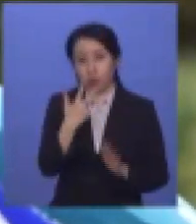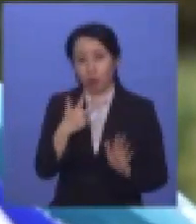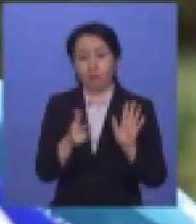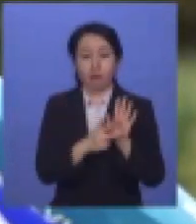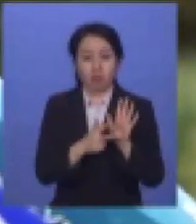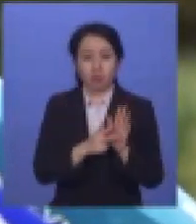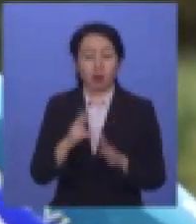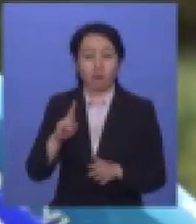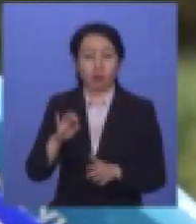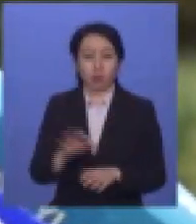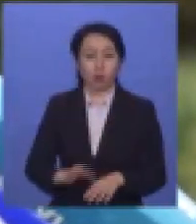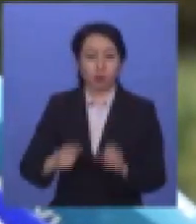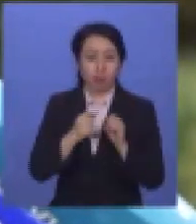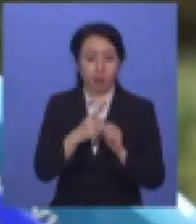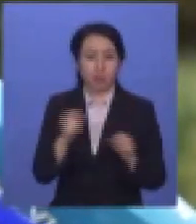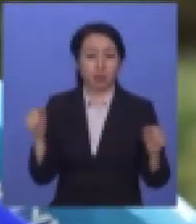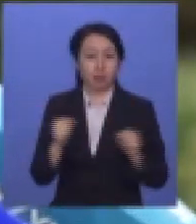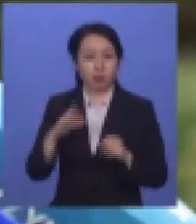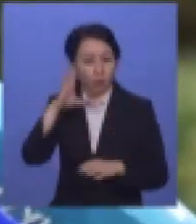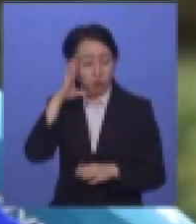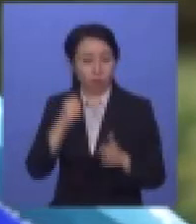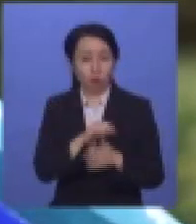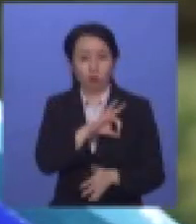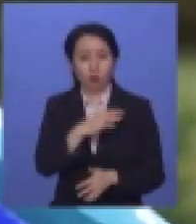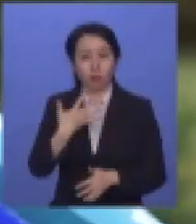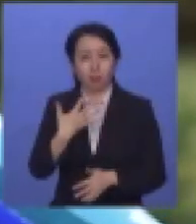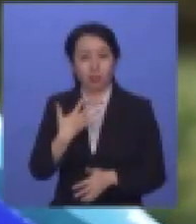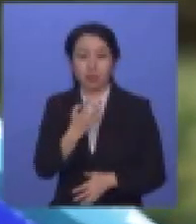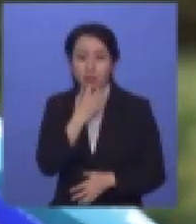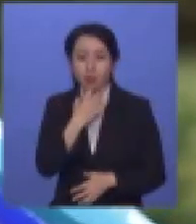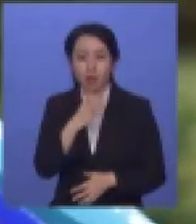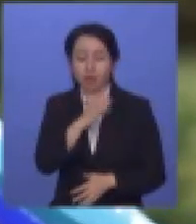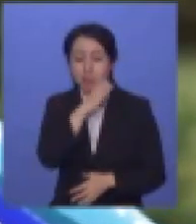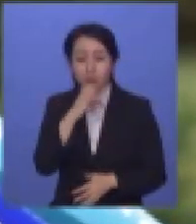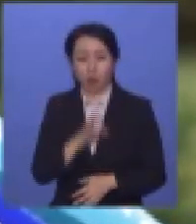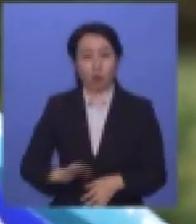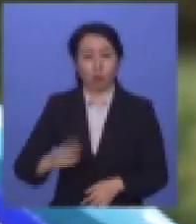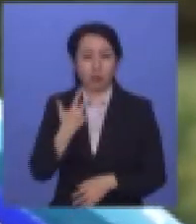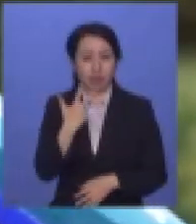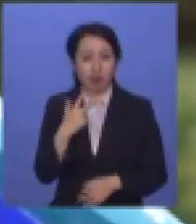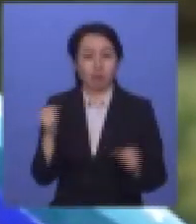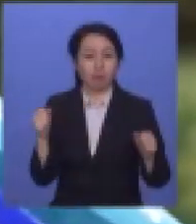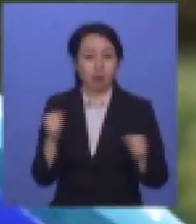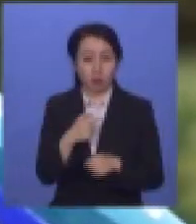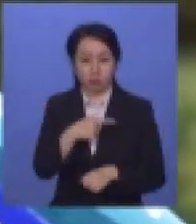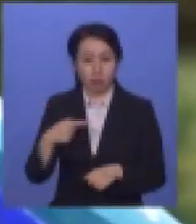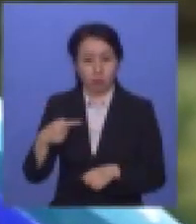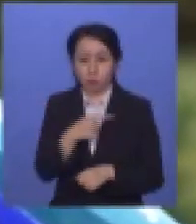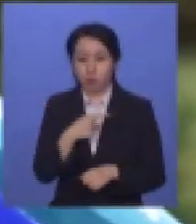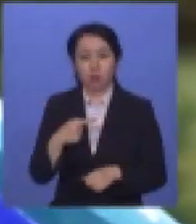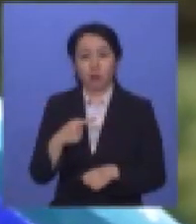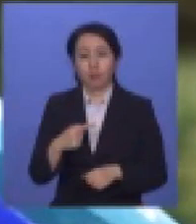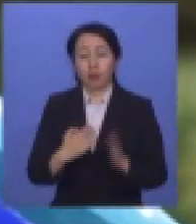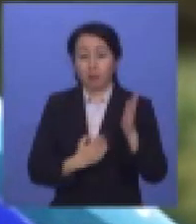на востоке области 11 мороза, днем до 0,5 тепла, на севере области 3 мороза. Затем